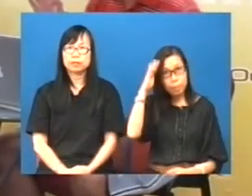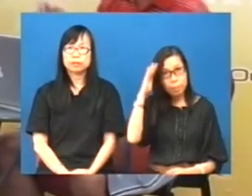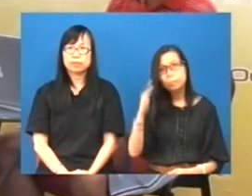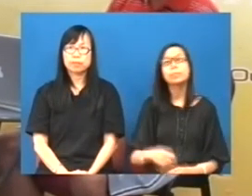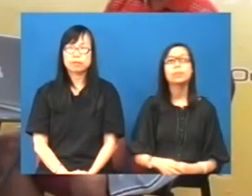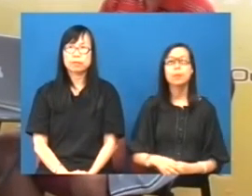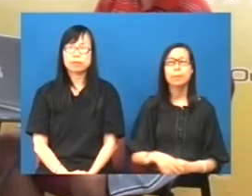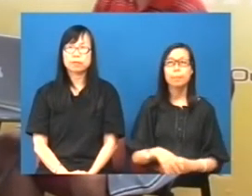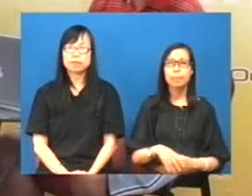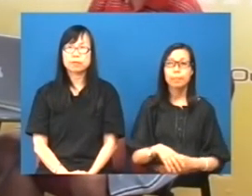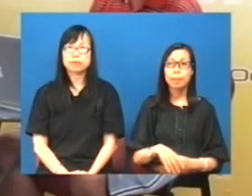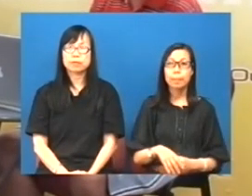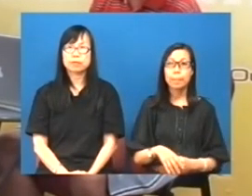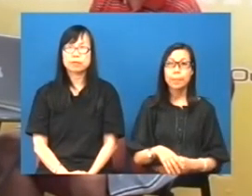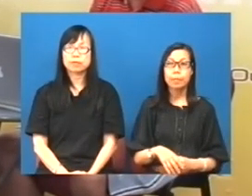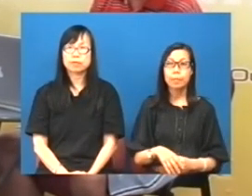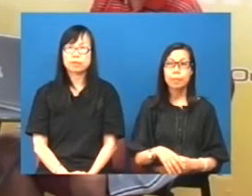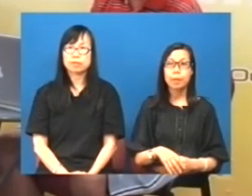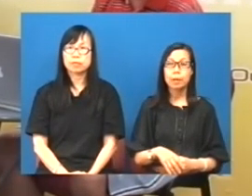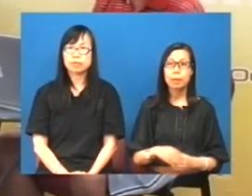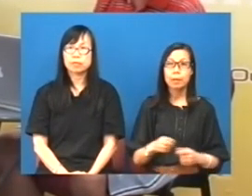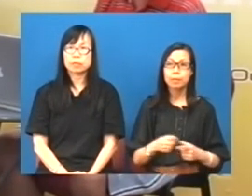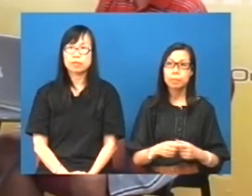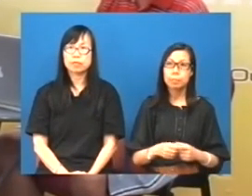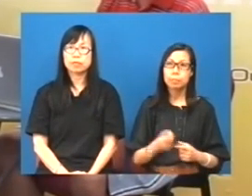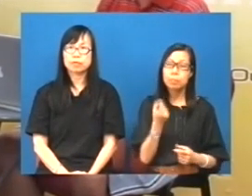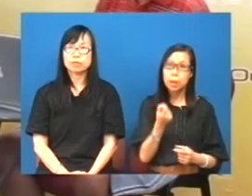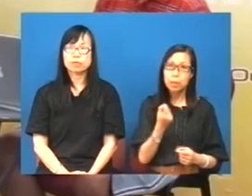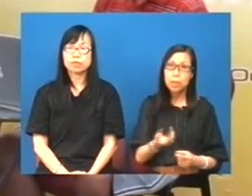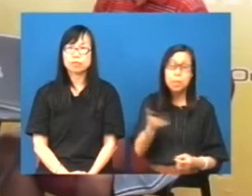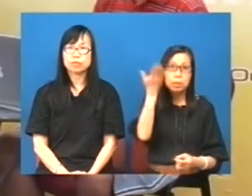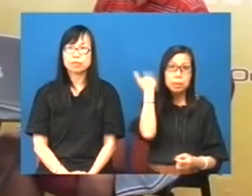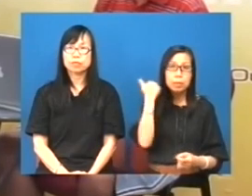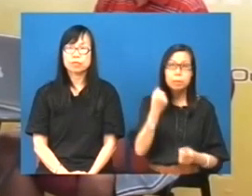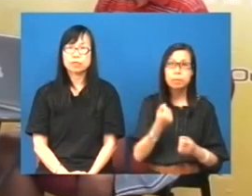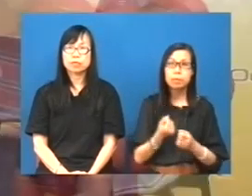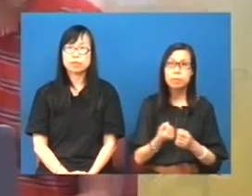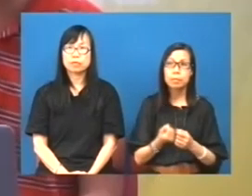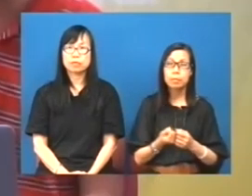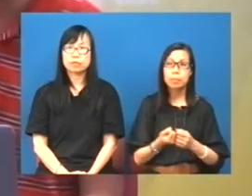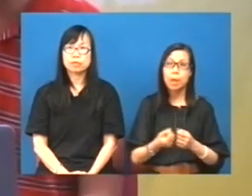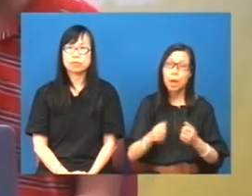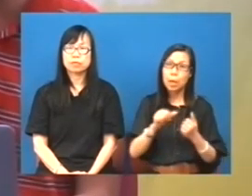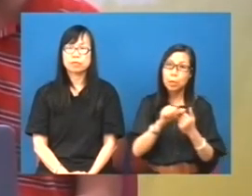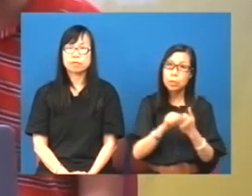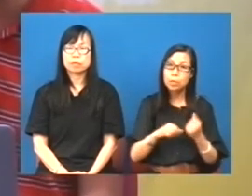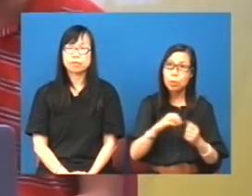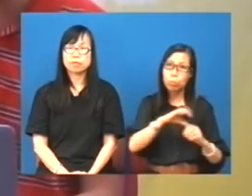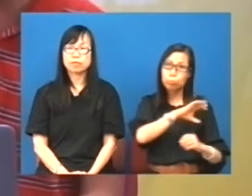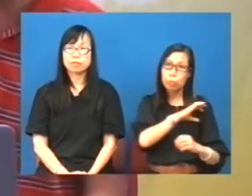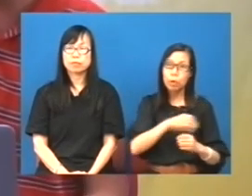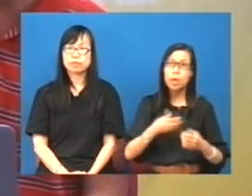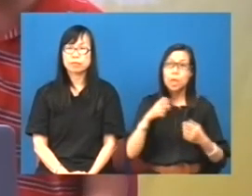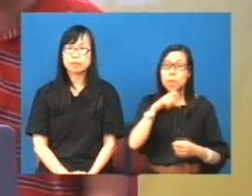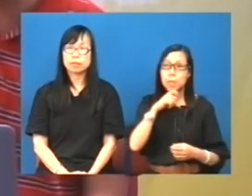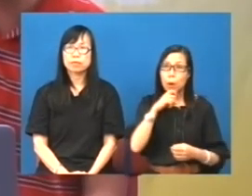真的不懂這間公司很簡單就是以前在市政公司年代至少有民選議員